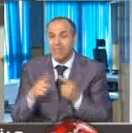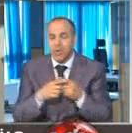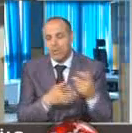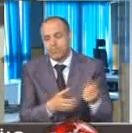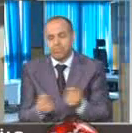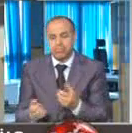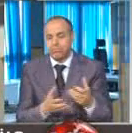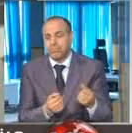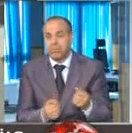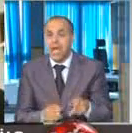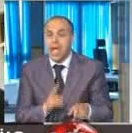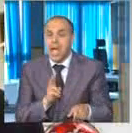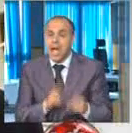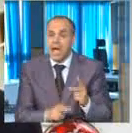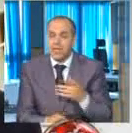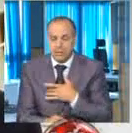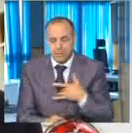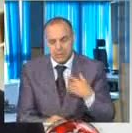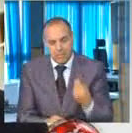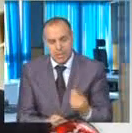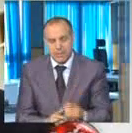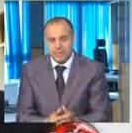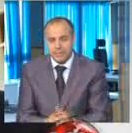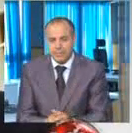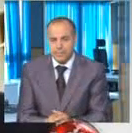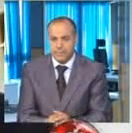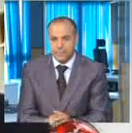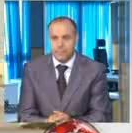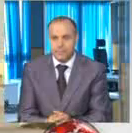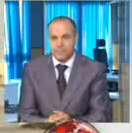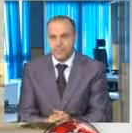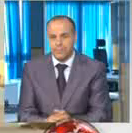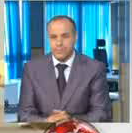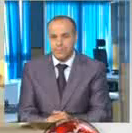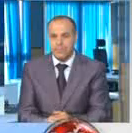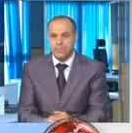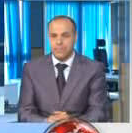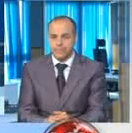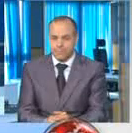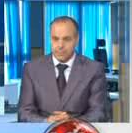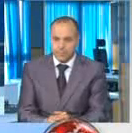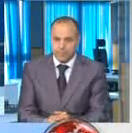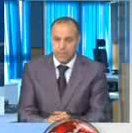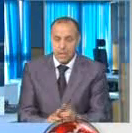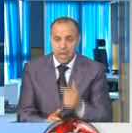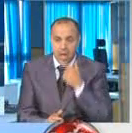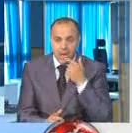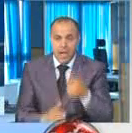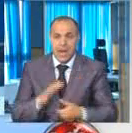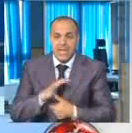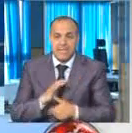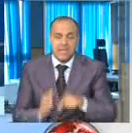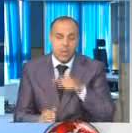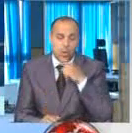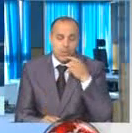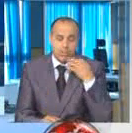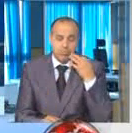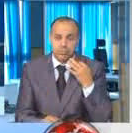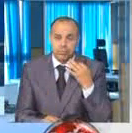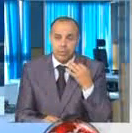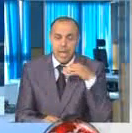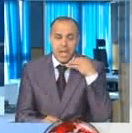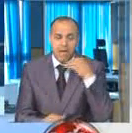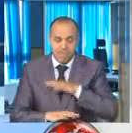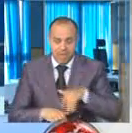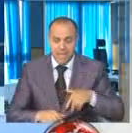موضحا أن أغلبهم في صحة جيدة. أعلن الرئيس الروسي فلاديمير بوتين في